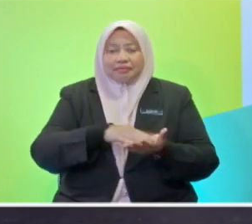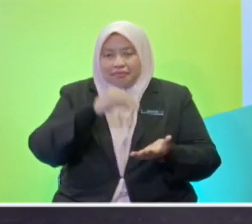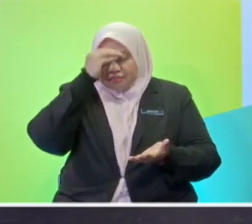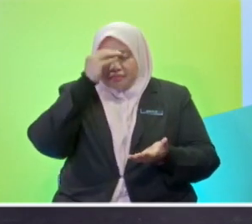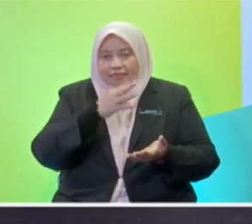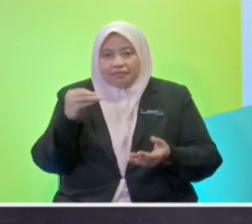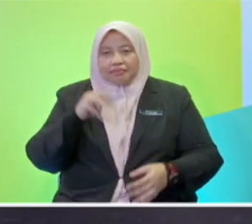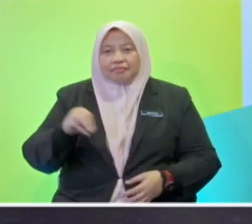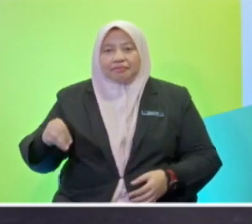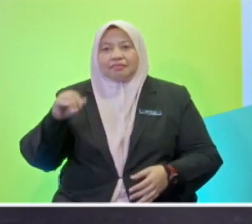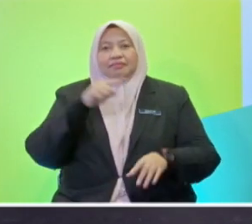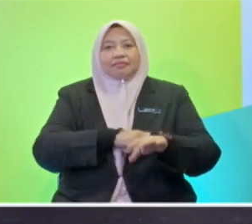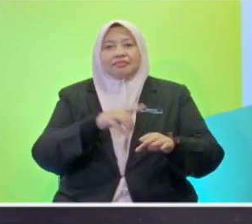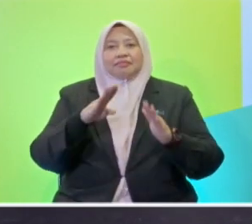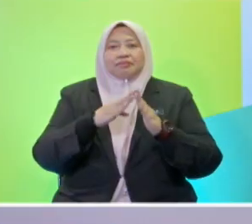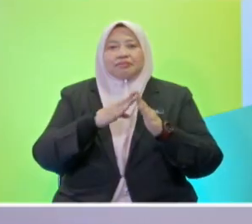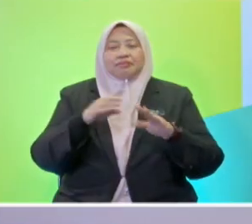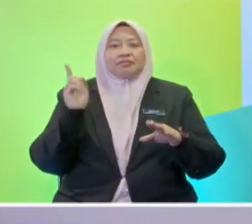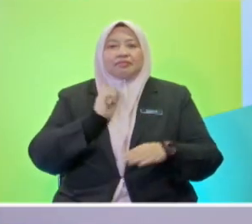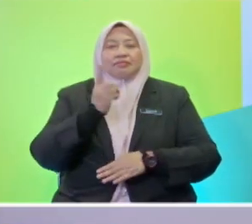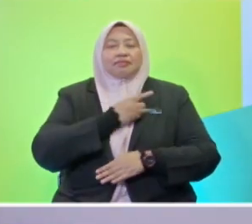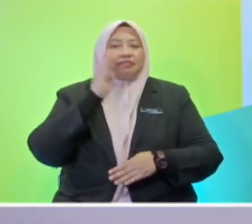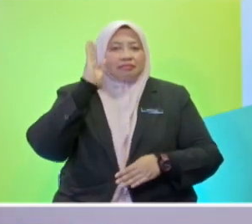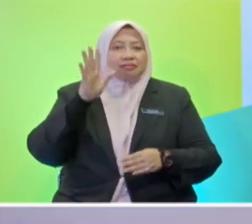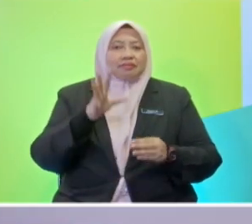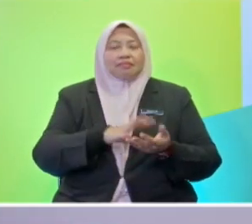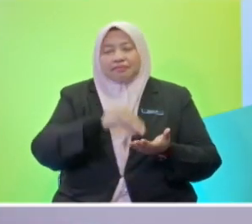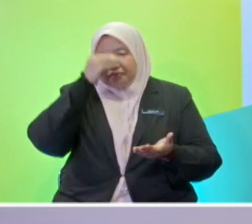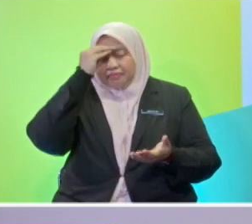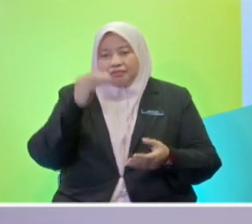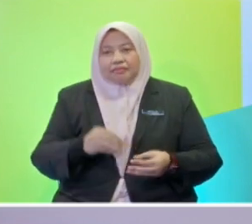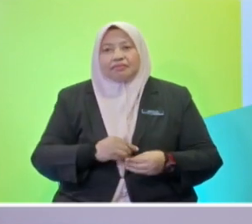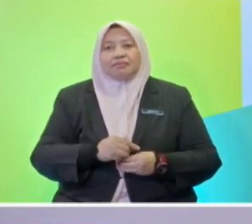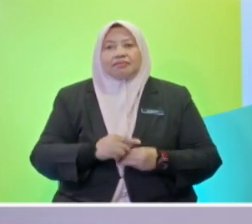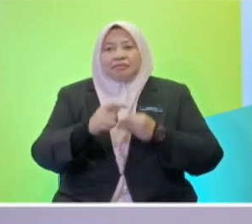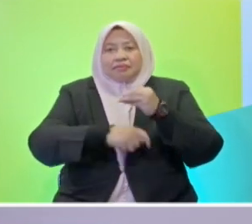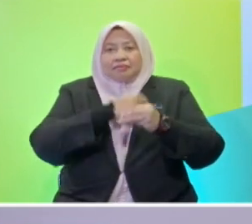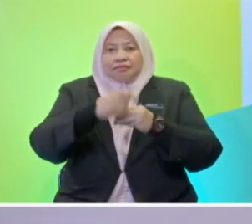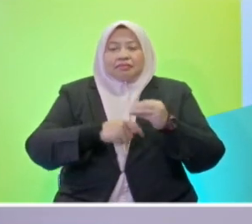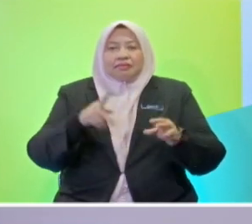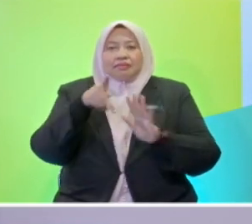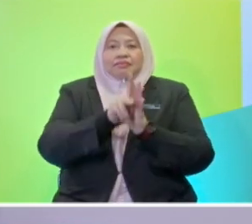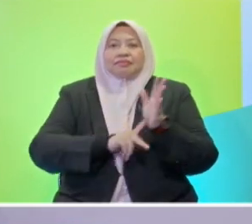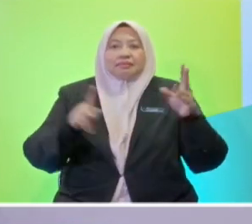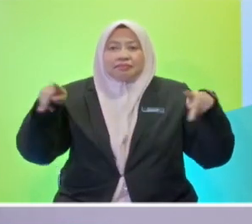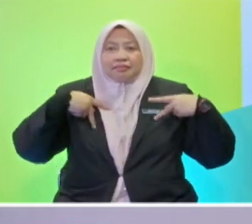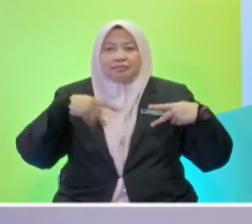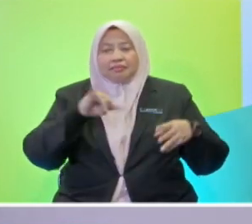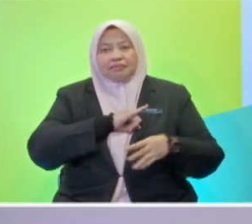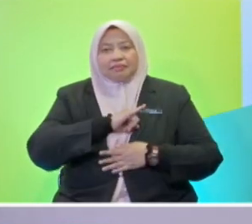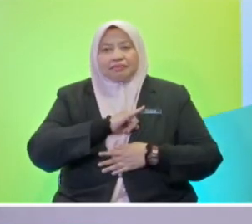murid-murid dekat rumah kita akan belajar tentang tajuk kepunyaan saya